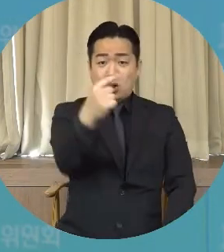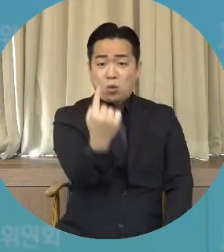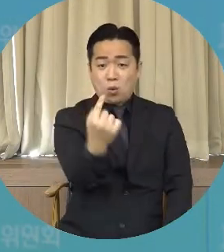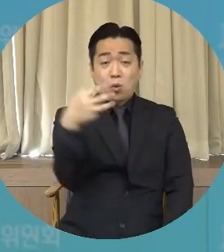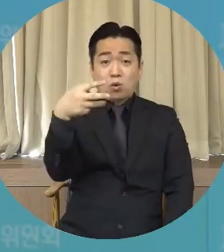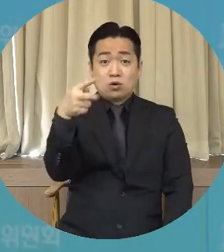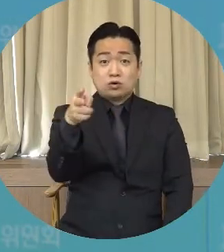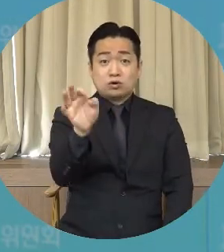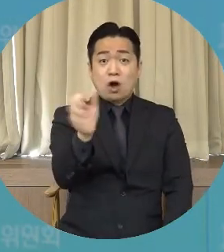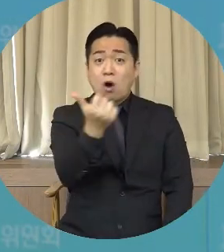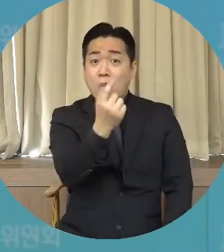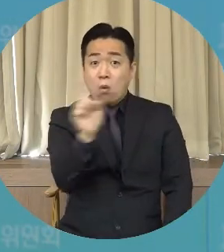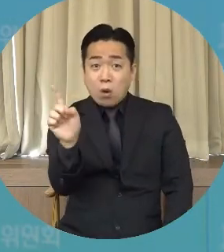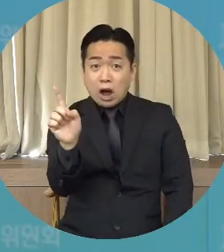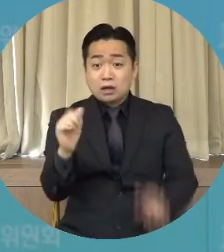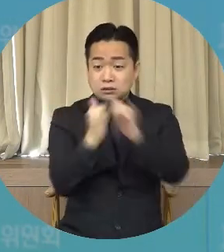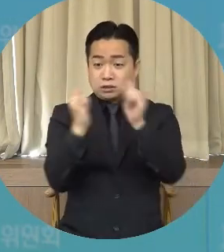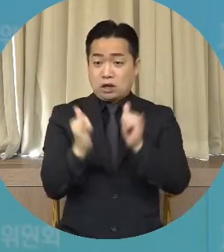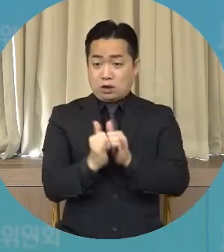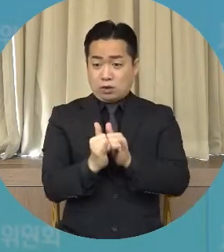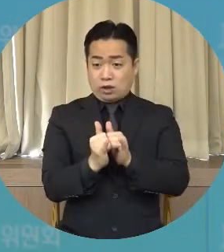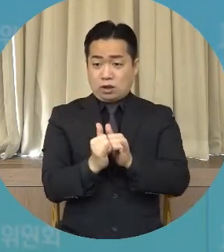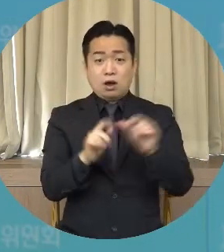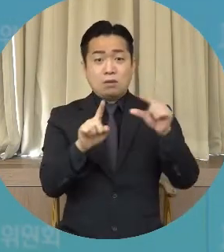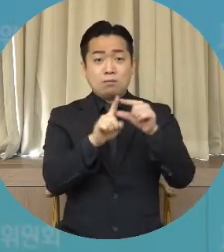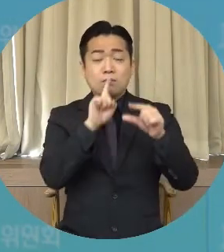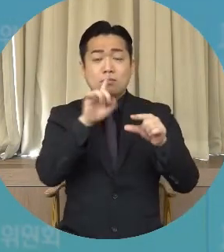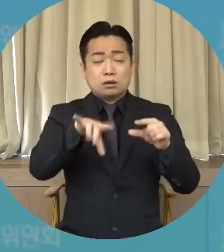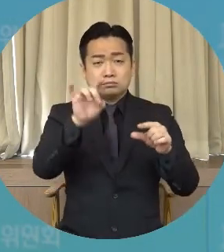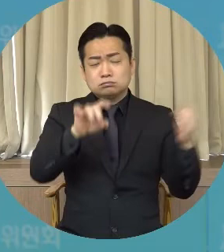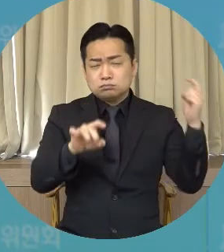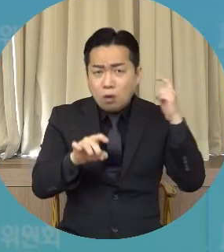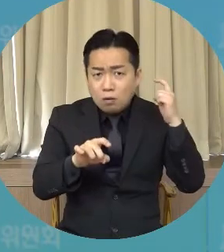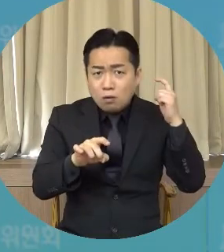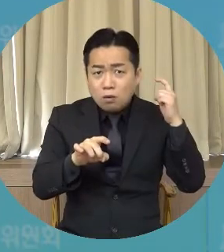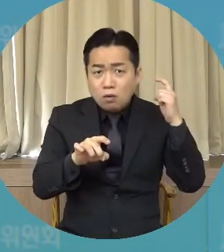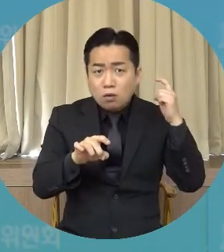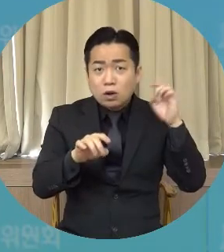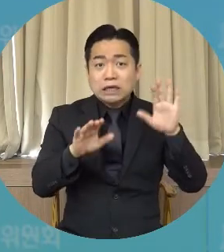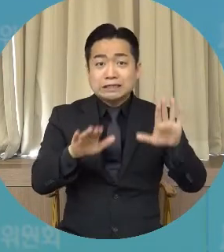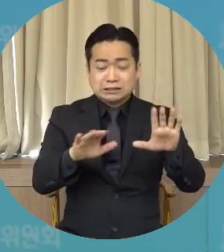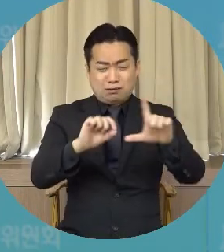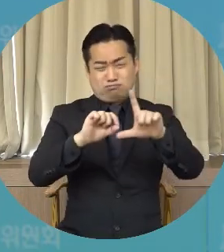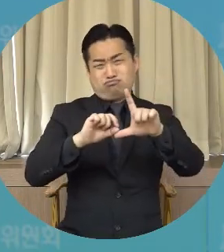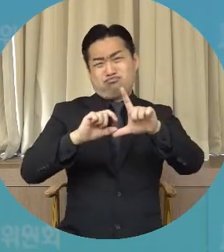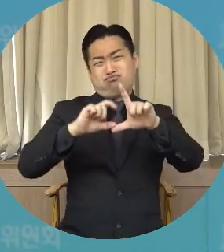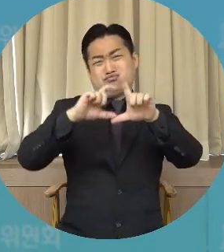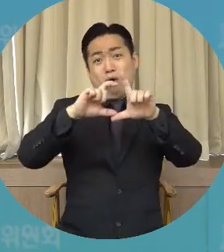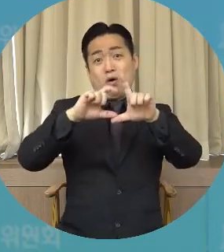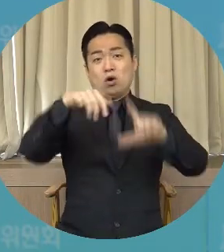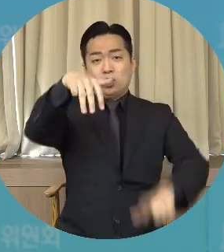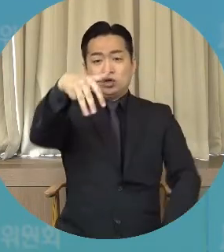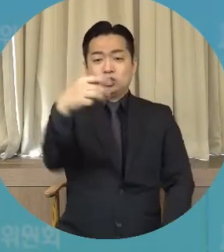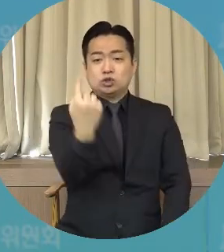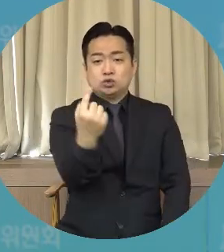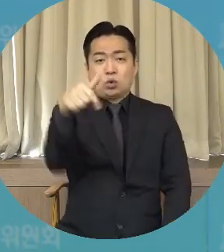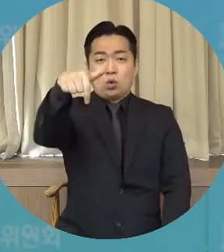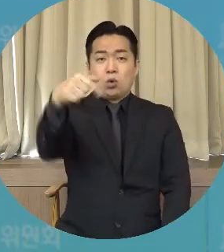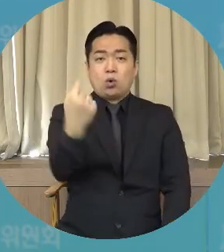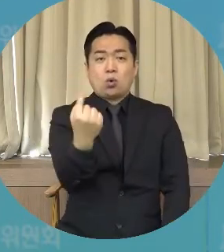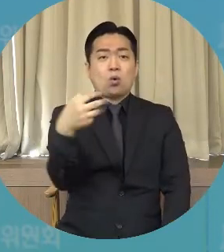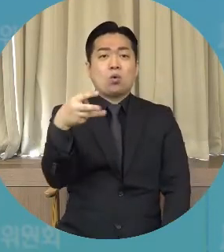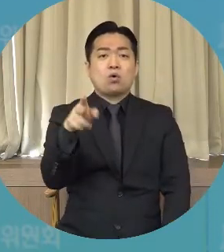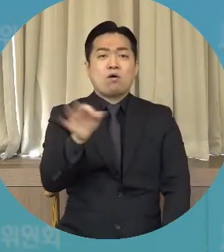오래되지도 않은 가운데 어느덧 대한민국은 초고령 사회의 목전에 다다르고 있습니다. 의학의